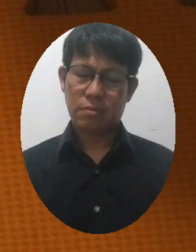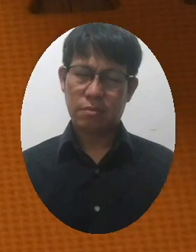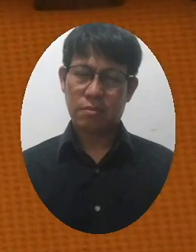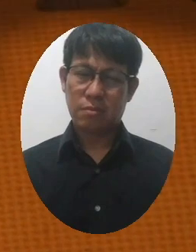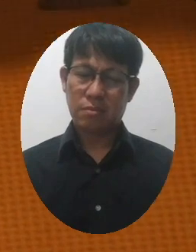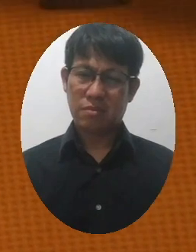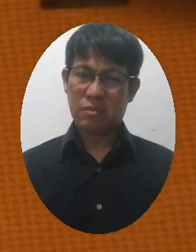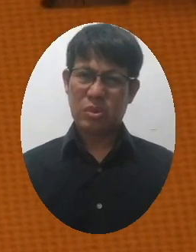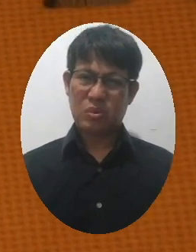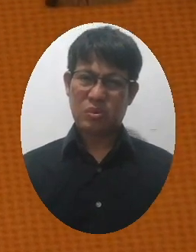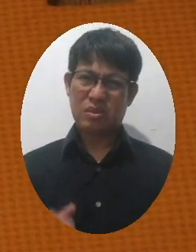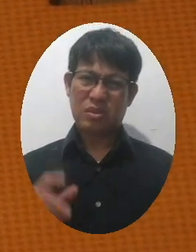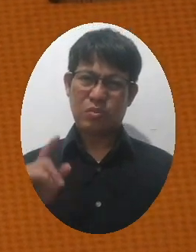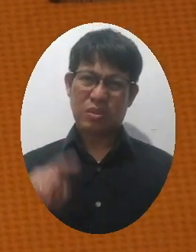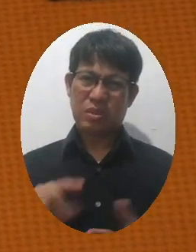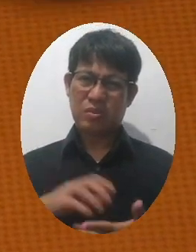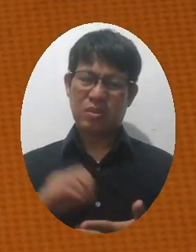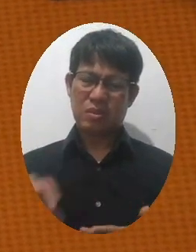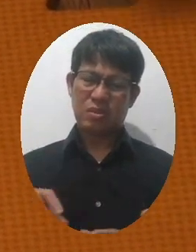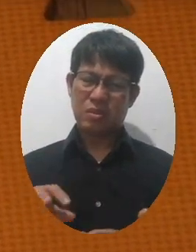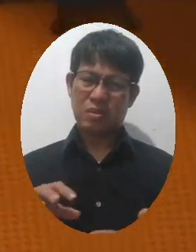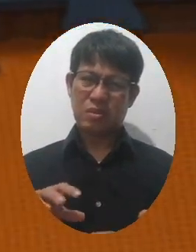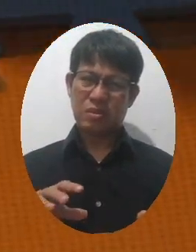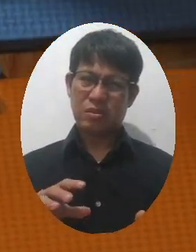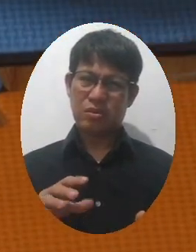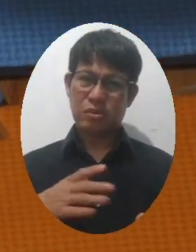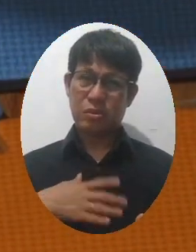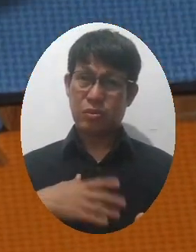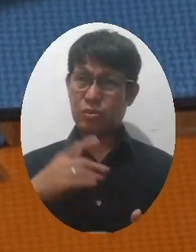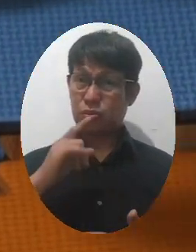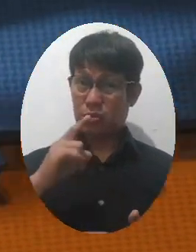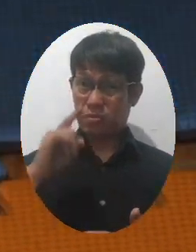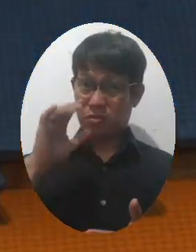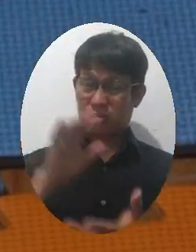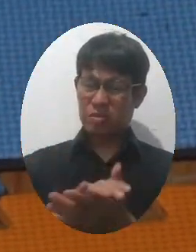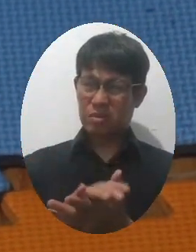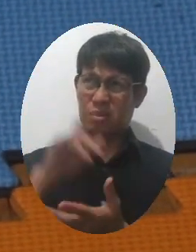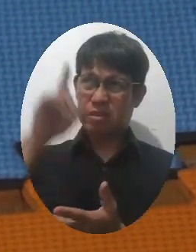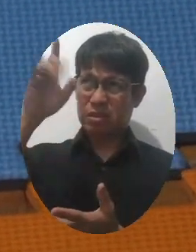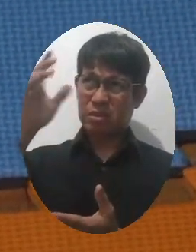hindi na rin po namin pwedeng ipalaglag, nandyan na yan. Biyaya po yun.